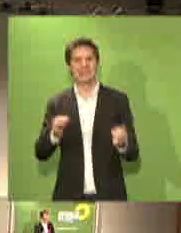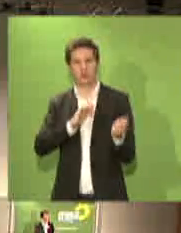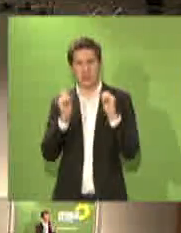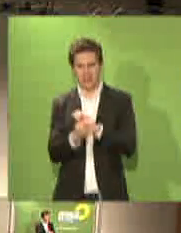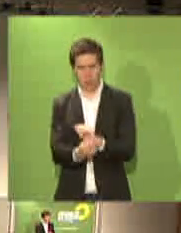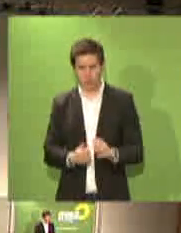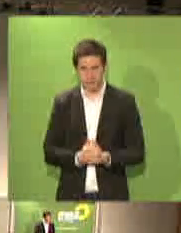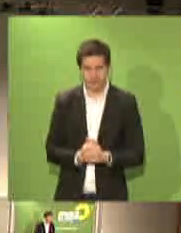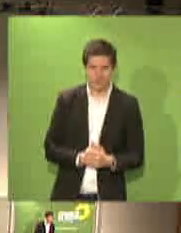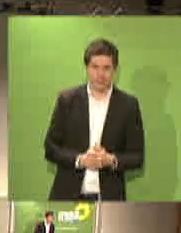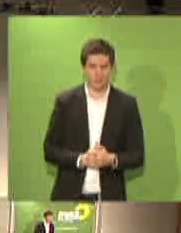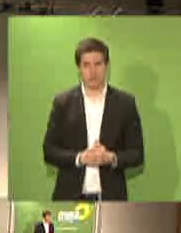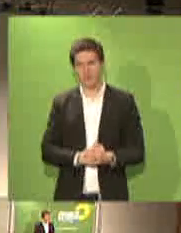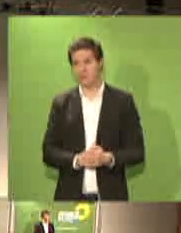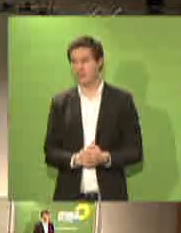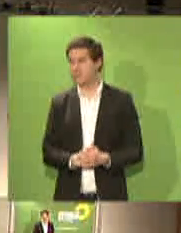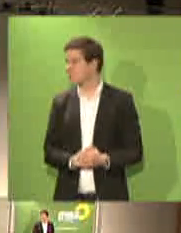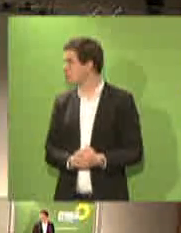Ja.